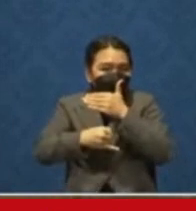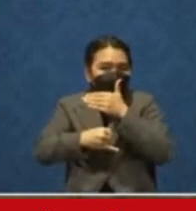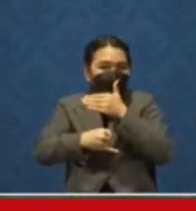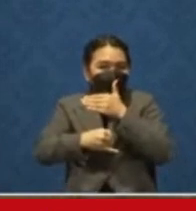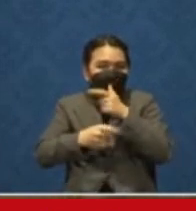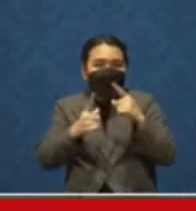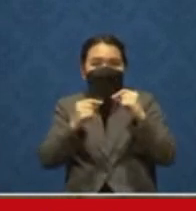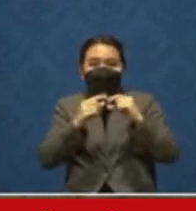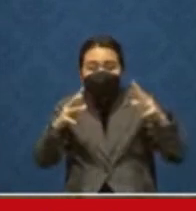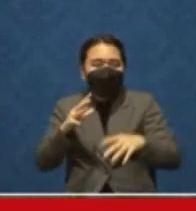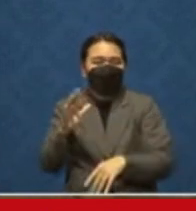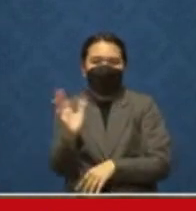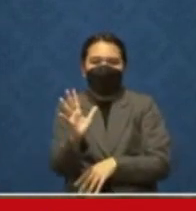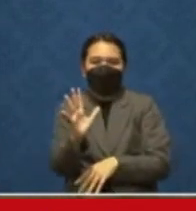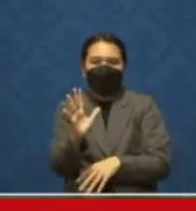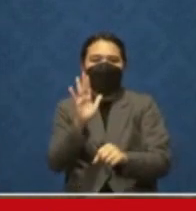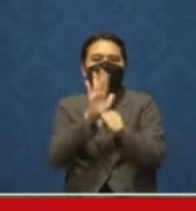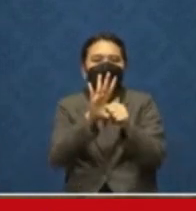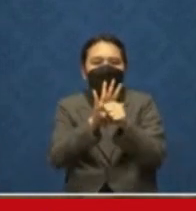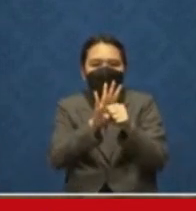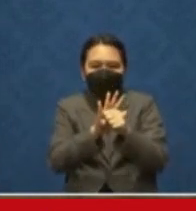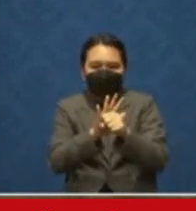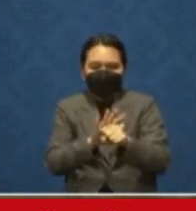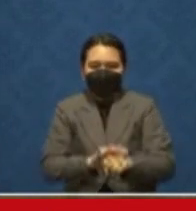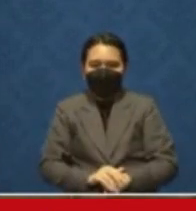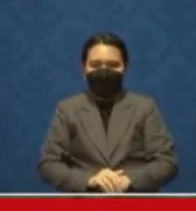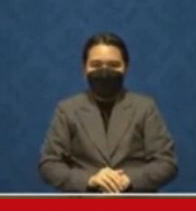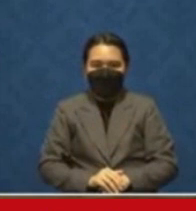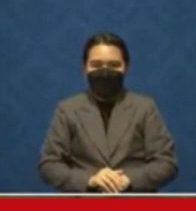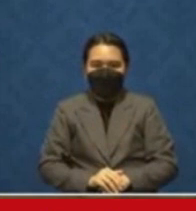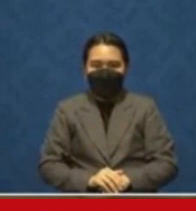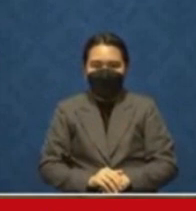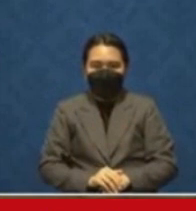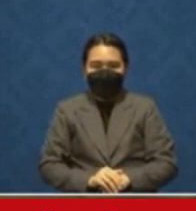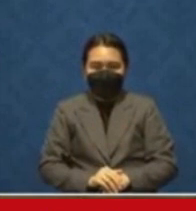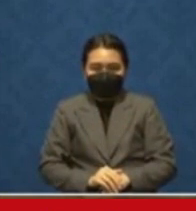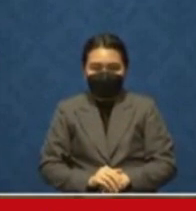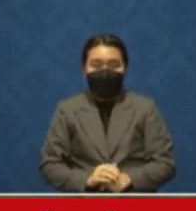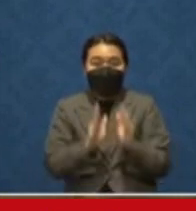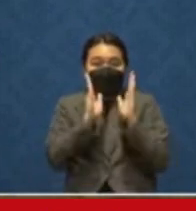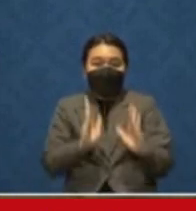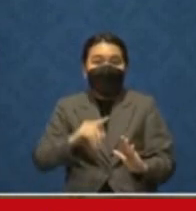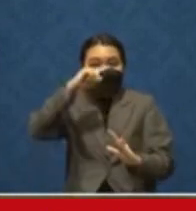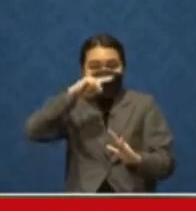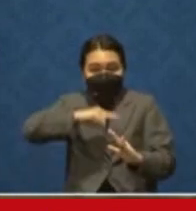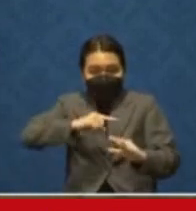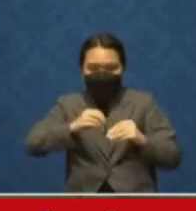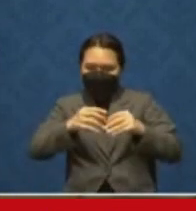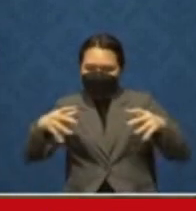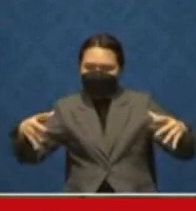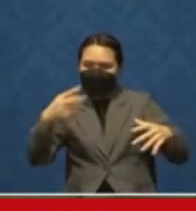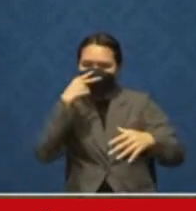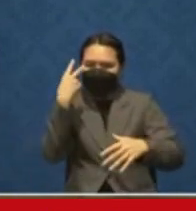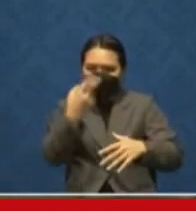ท้ายระดานแต่เขาขอโทษแล้วมีเพื่อนกันจบอย่ามากเรื่องพอๆแค่นี้